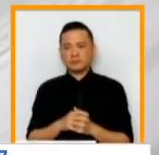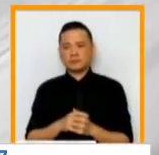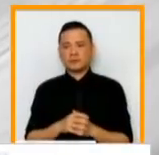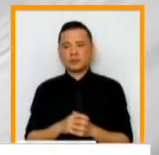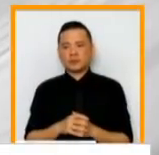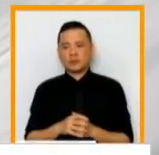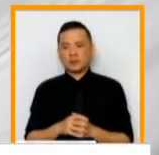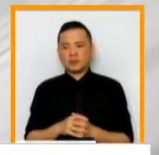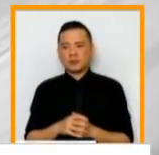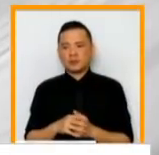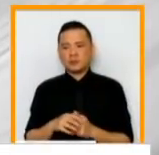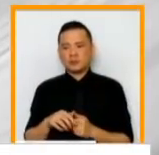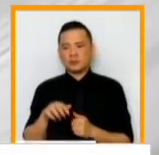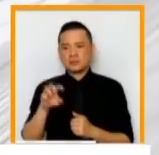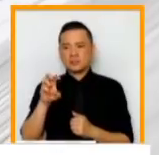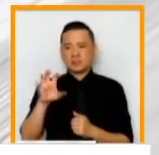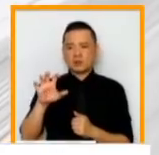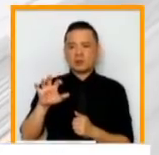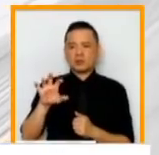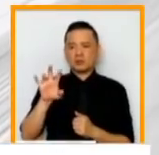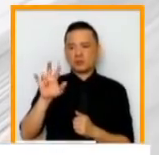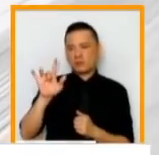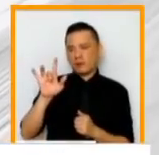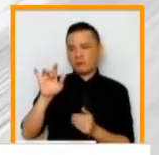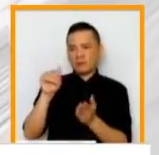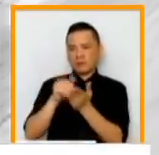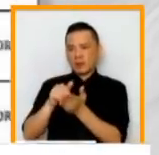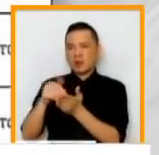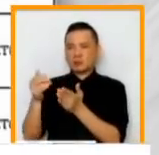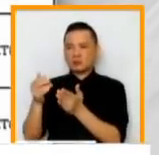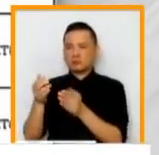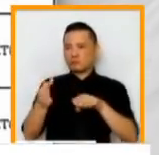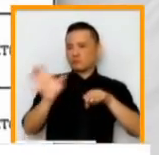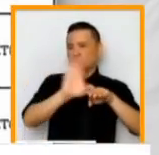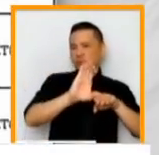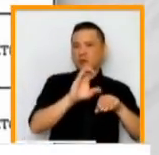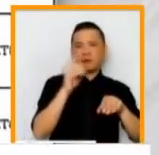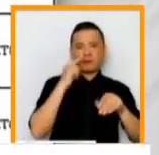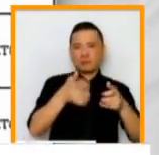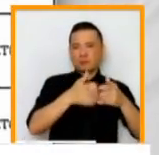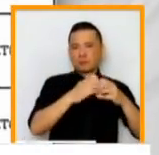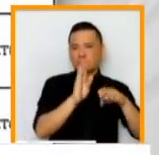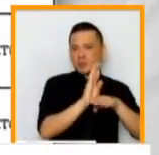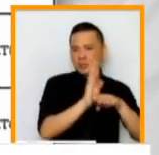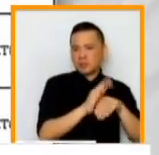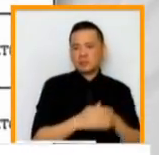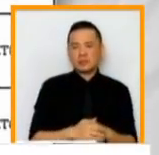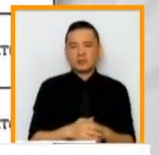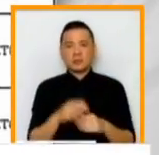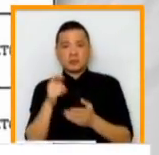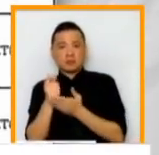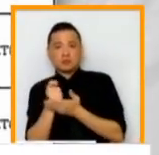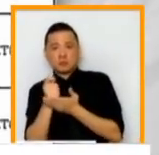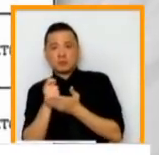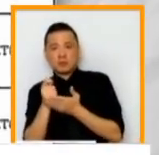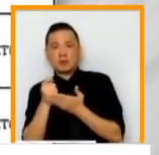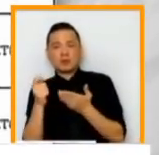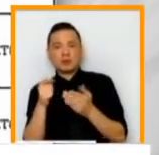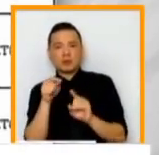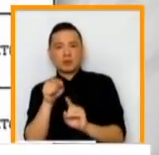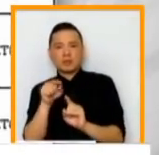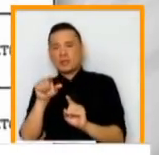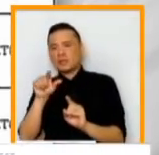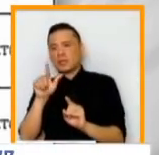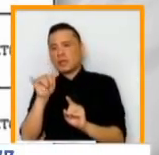kapital ng buuin ng kumpanya. Ang tinutukoy naman ni Drilon na Muhit Dargani ang treasurer ng kumpanya, si Wang Shuyen ang